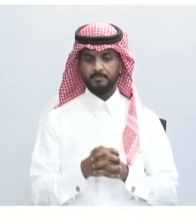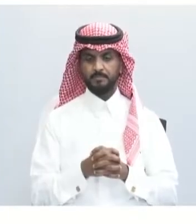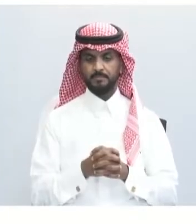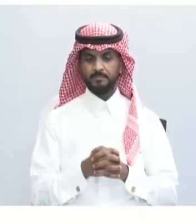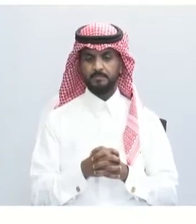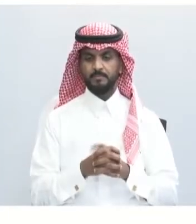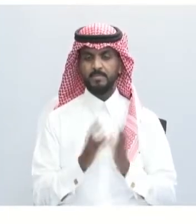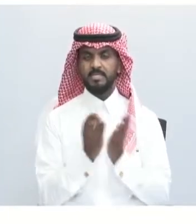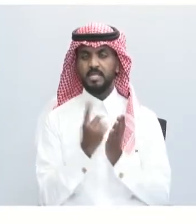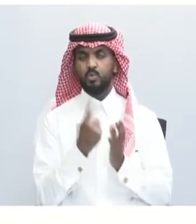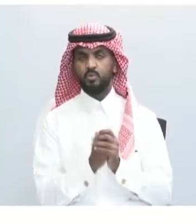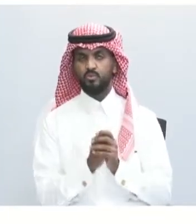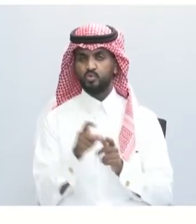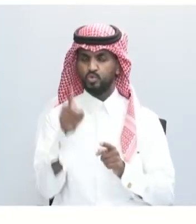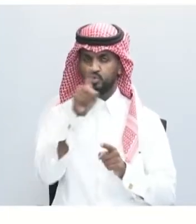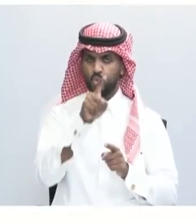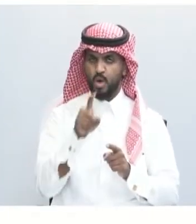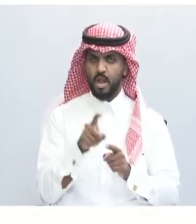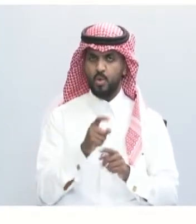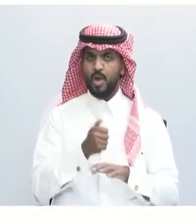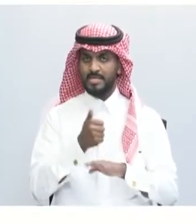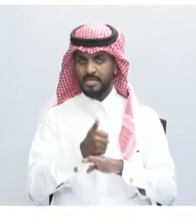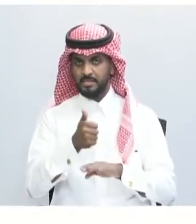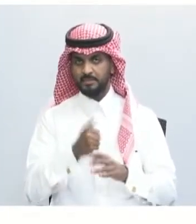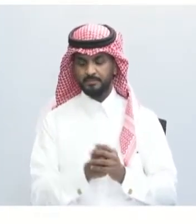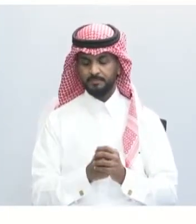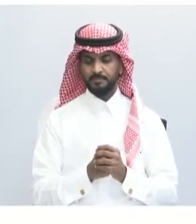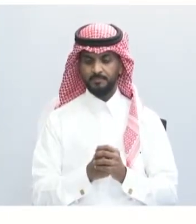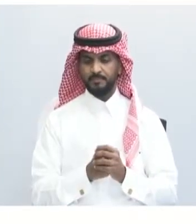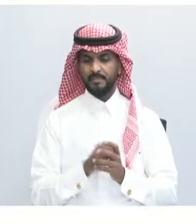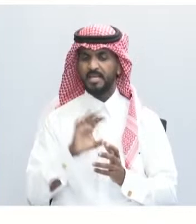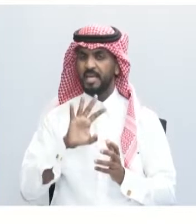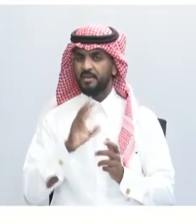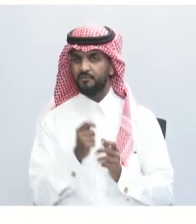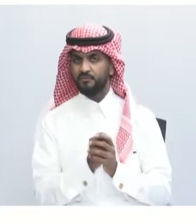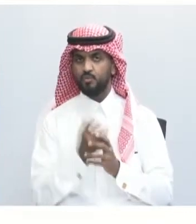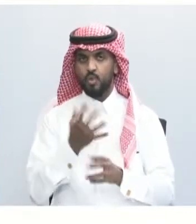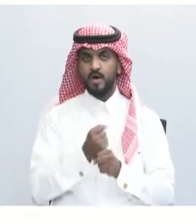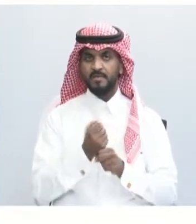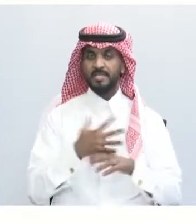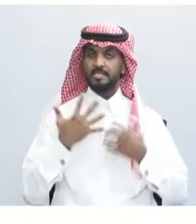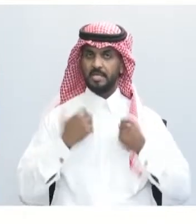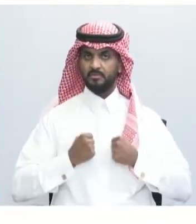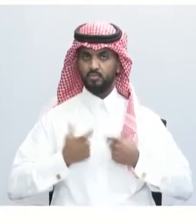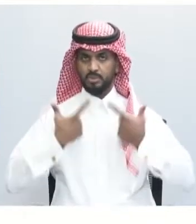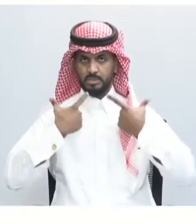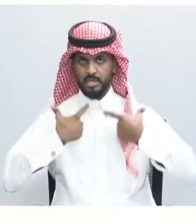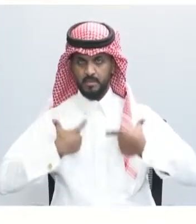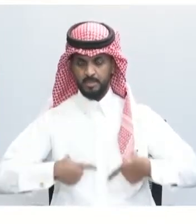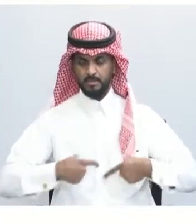الدرس الاول ما هو السؤال الاساسي كيف نحافظ على صحه اجسامنا